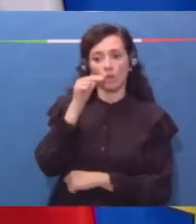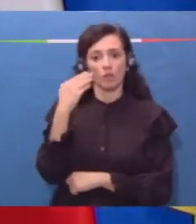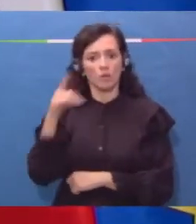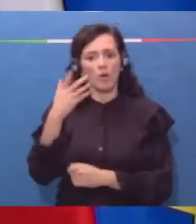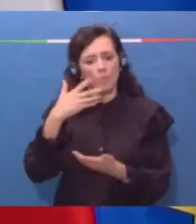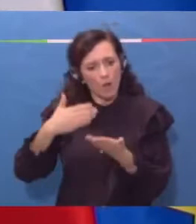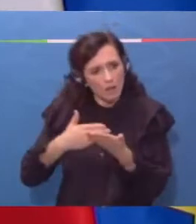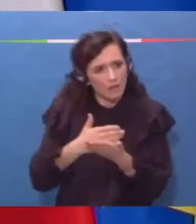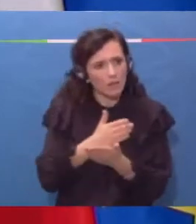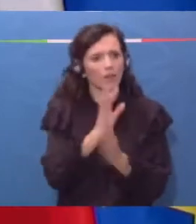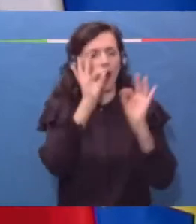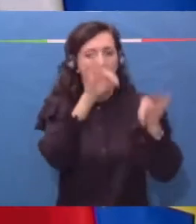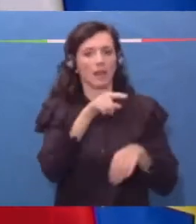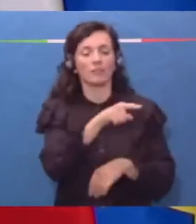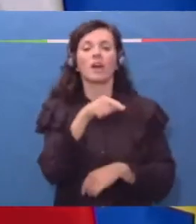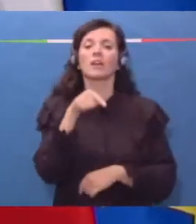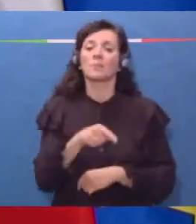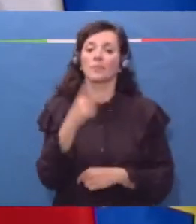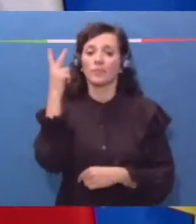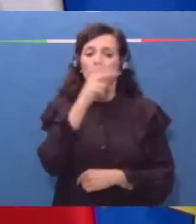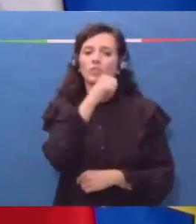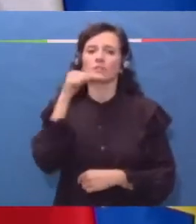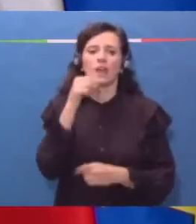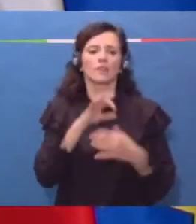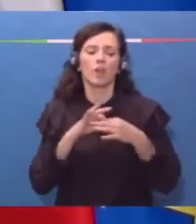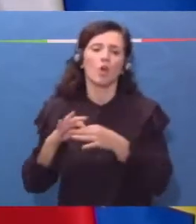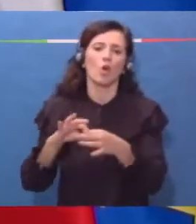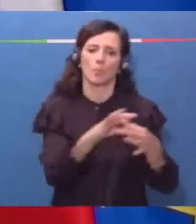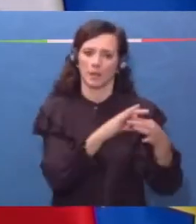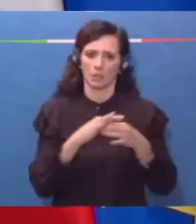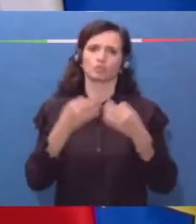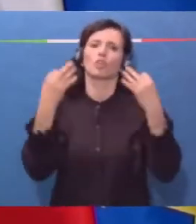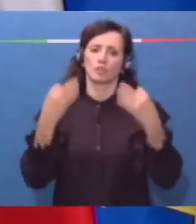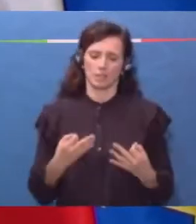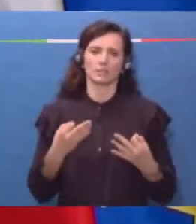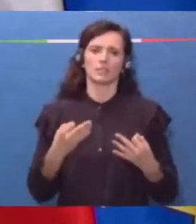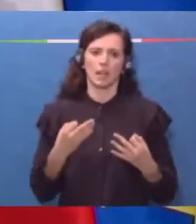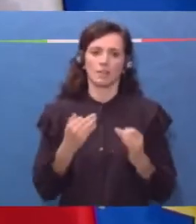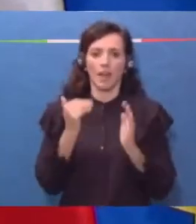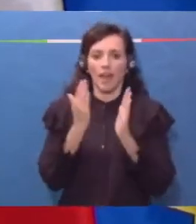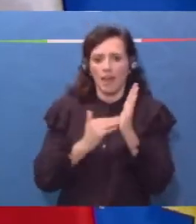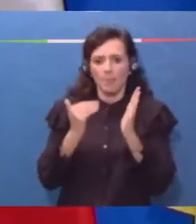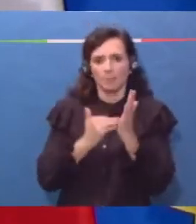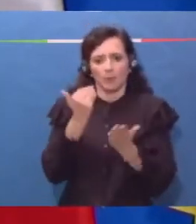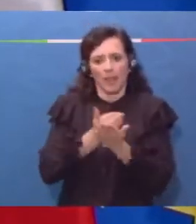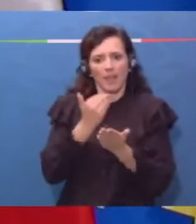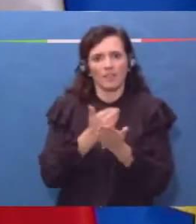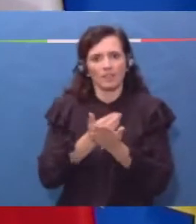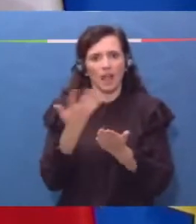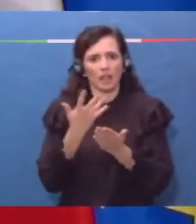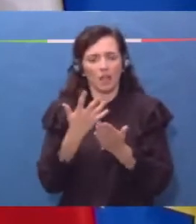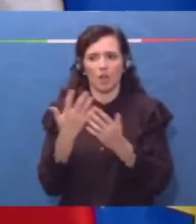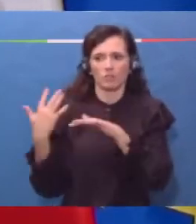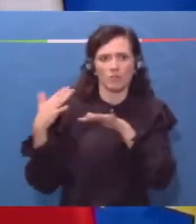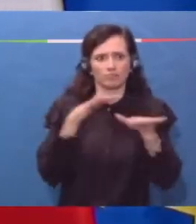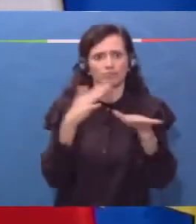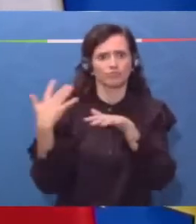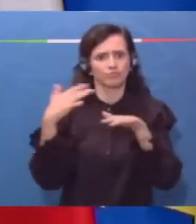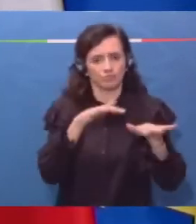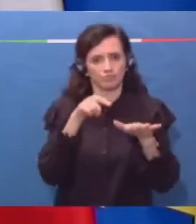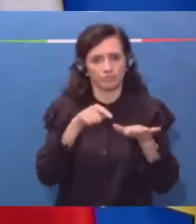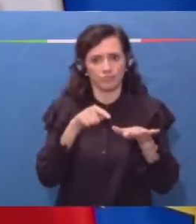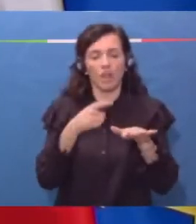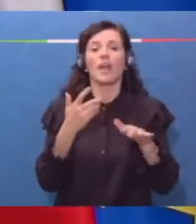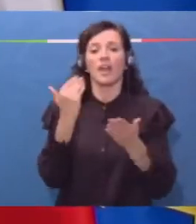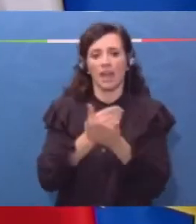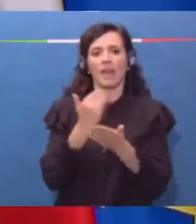risposta risiede in una cooperazione seria volta a prevenire questi movimenti, smantellare le reti di trafficanti e evitare che queste